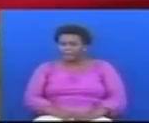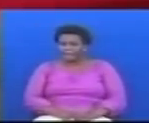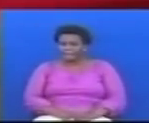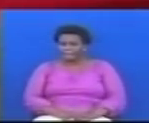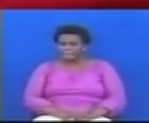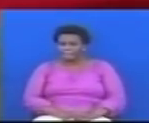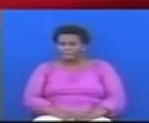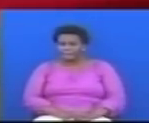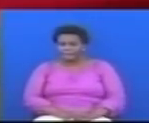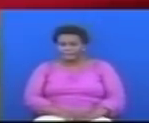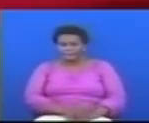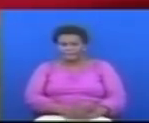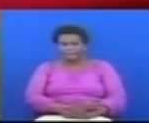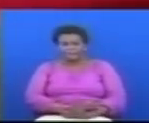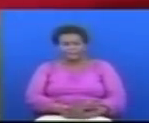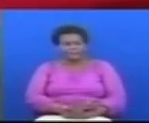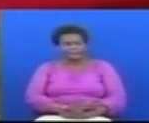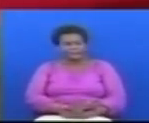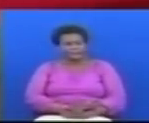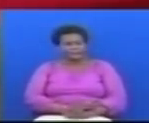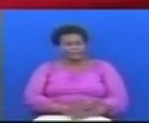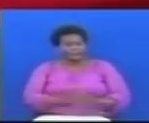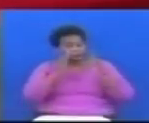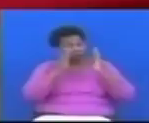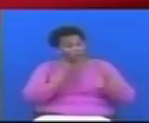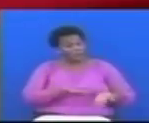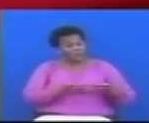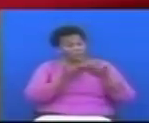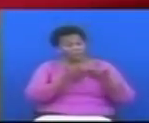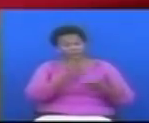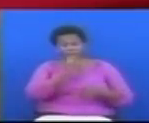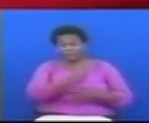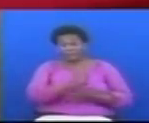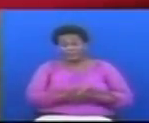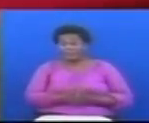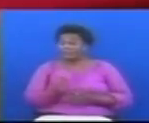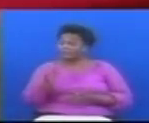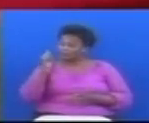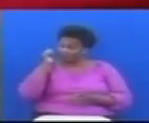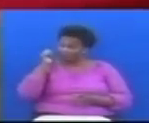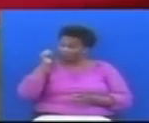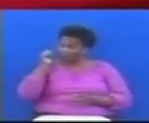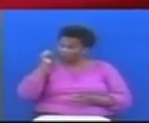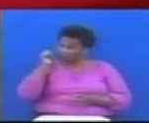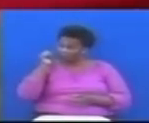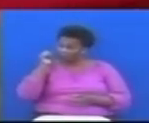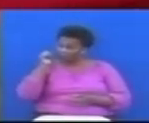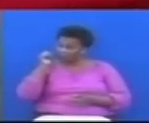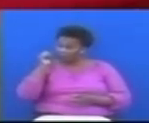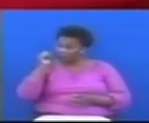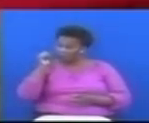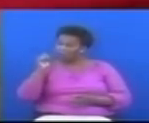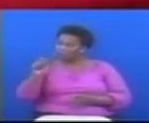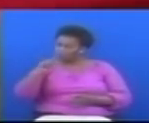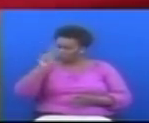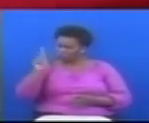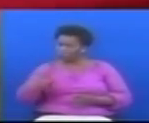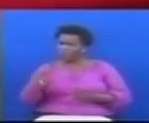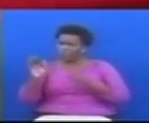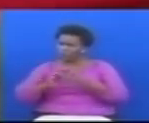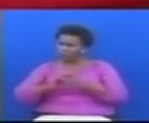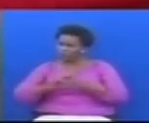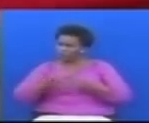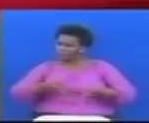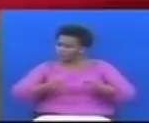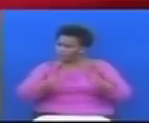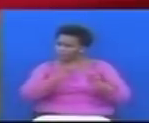Spika, ni jana tu Mheshimiwa Komu aliuliza swali kuhusiana na barabara ya jimboni kwake na tukakubaliana. Kwa maana ni